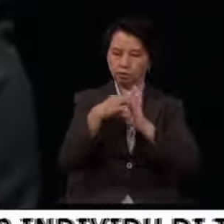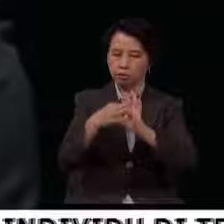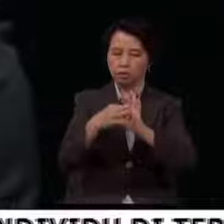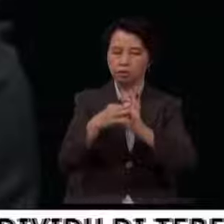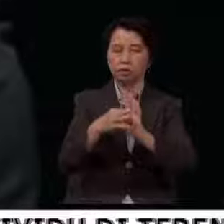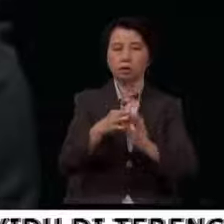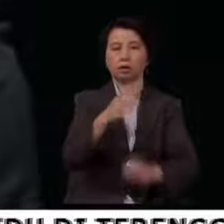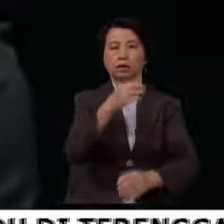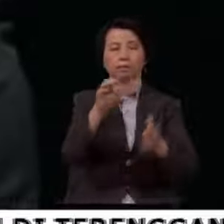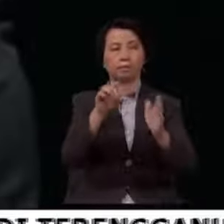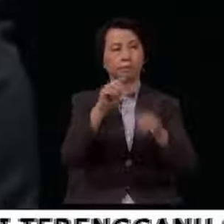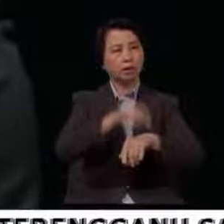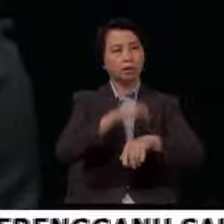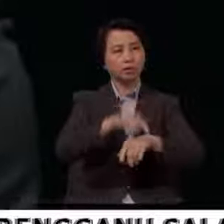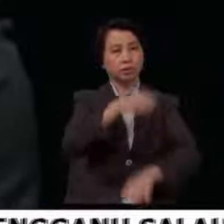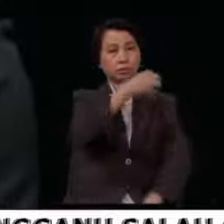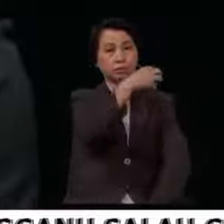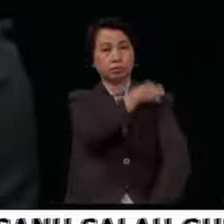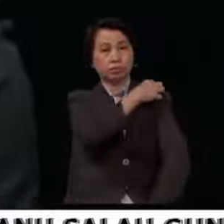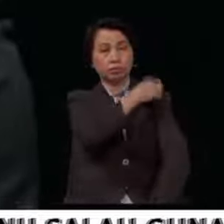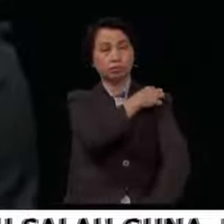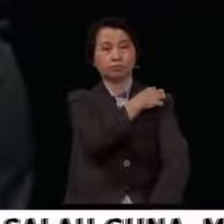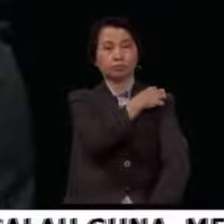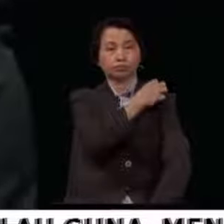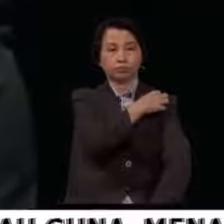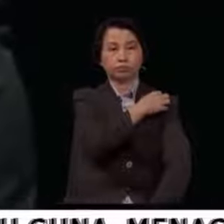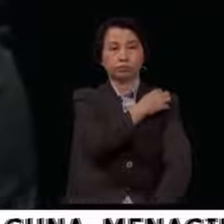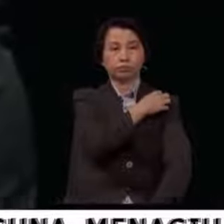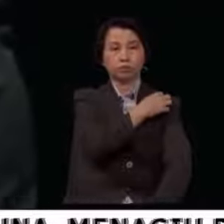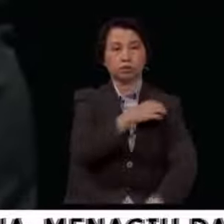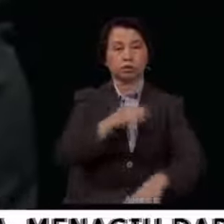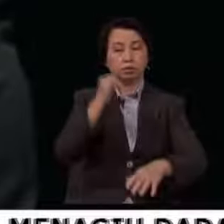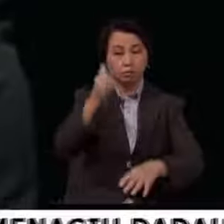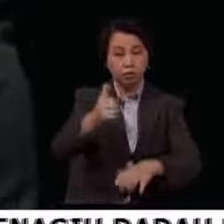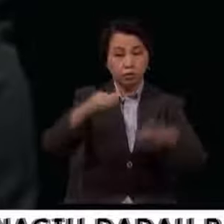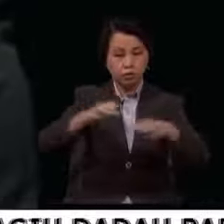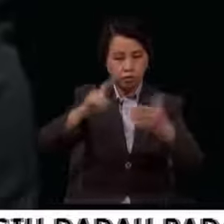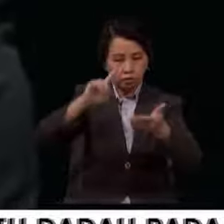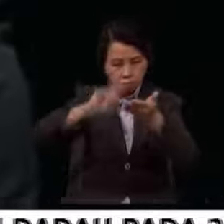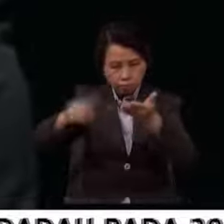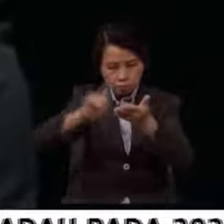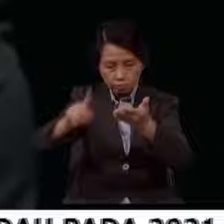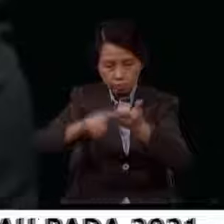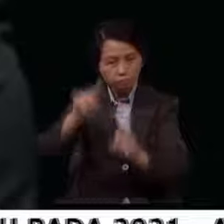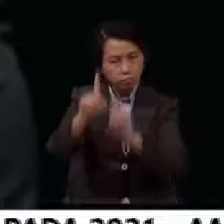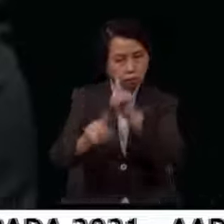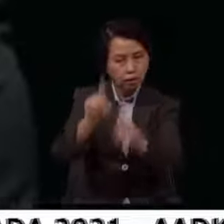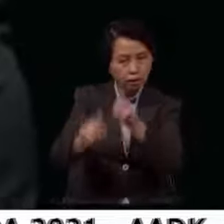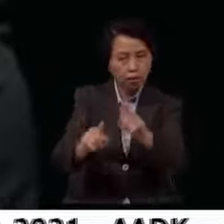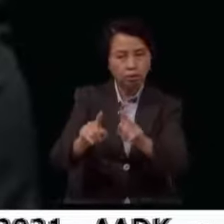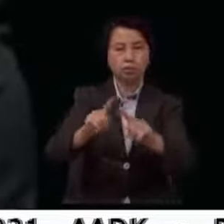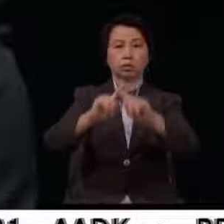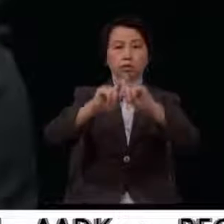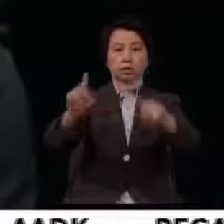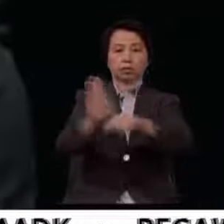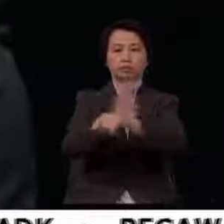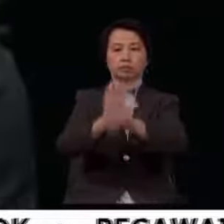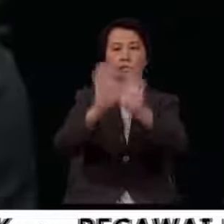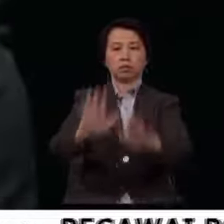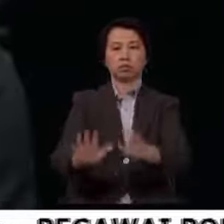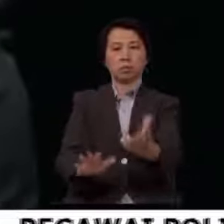tahu sendiri ini disebabkan ada laporan dari pengguna fadan sehatan yang dijalankan juga